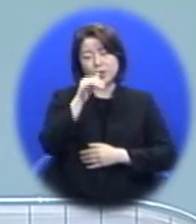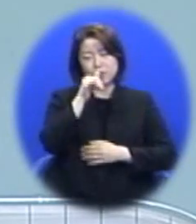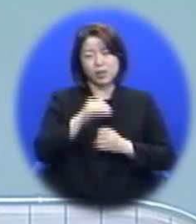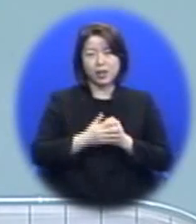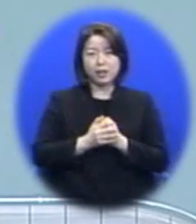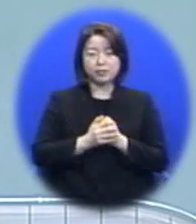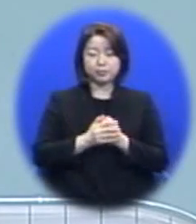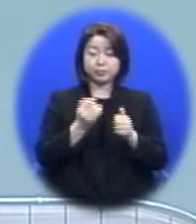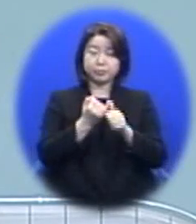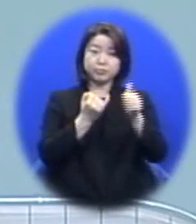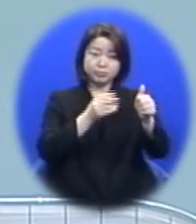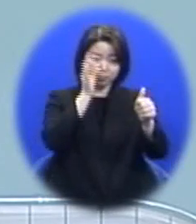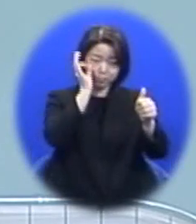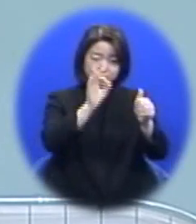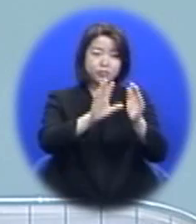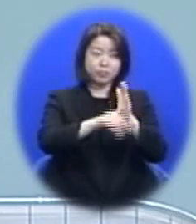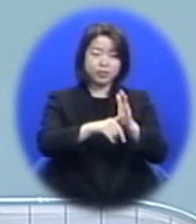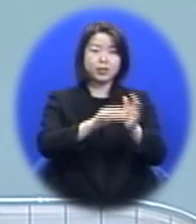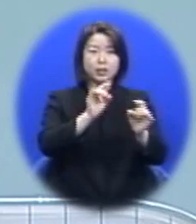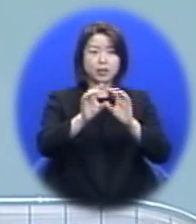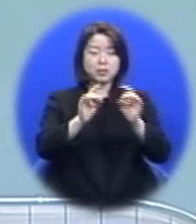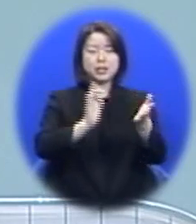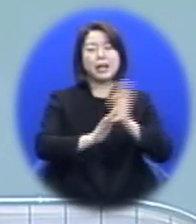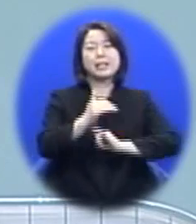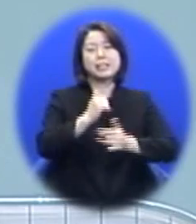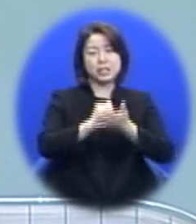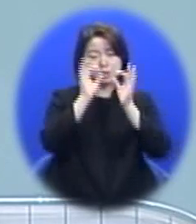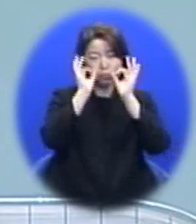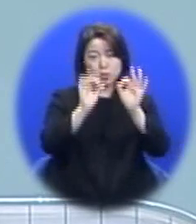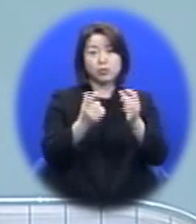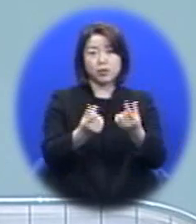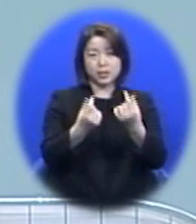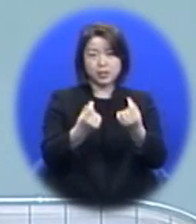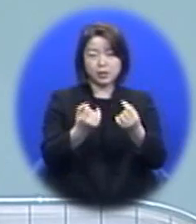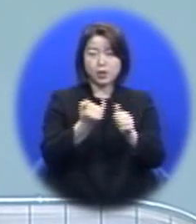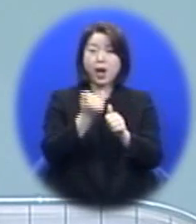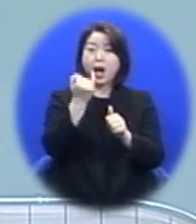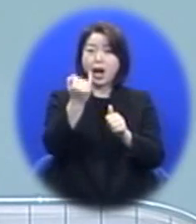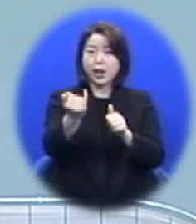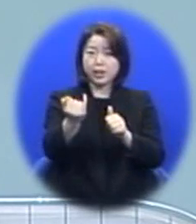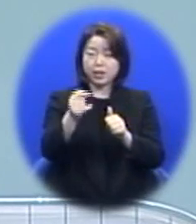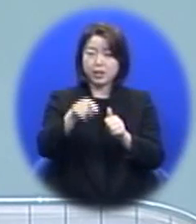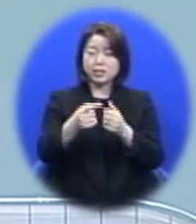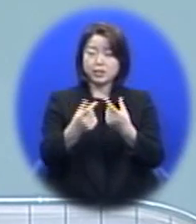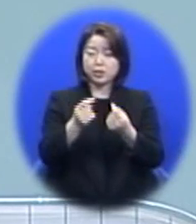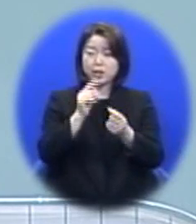남편을 볼 때마다 예수님 보는 것 같아요. 아내가 그렇게 말해주는 것은